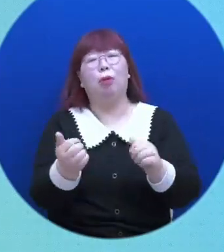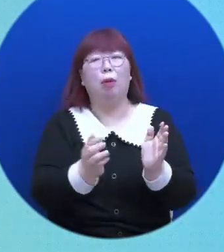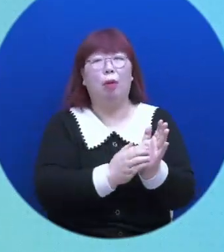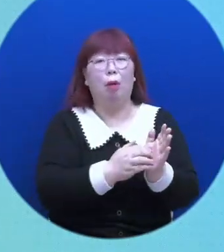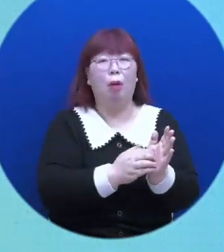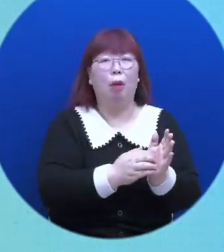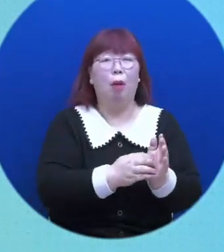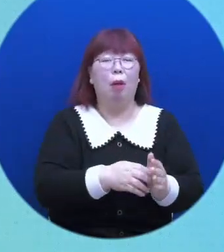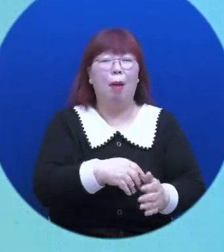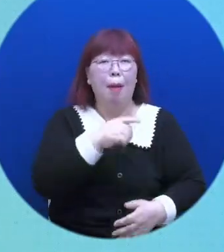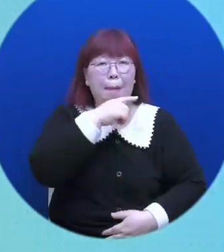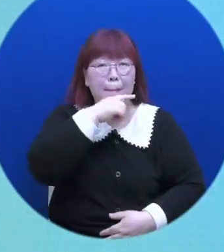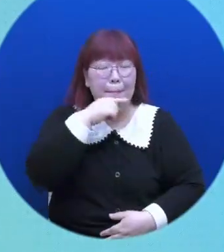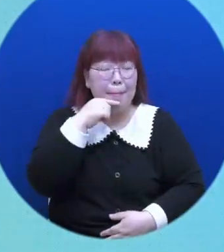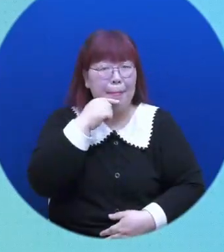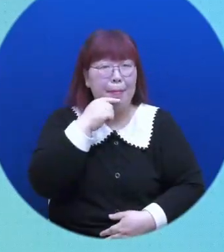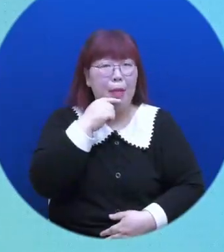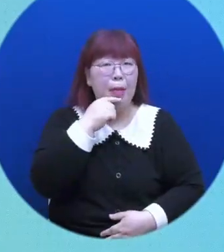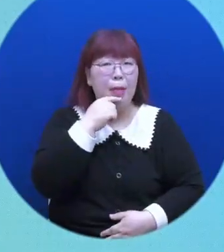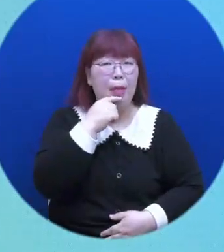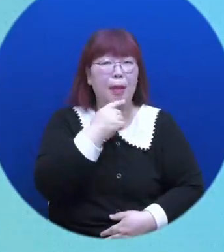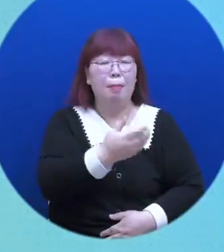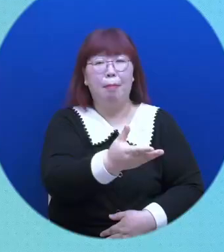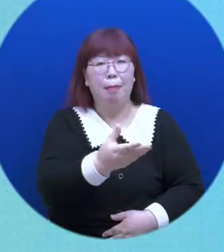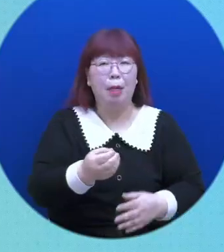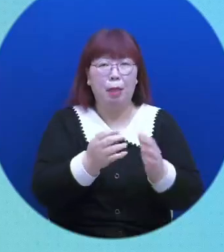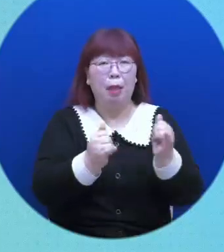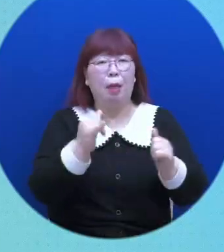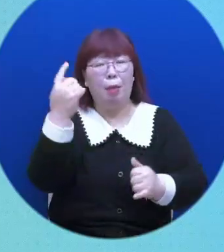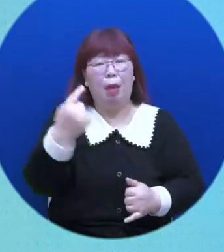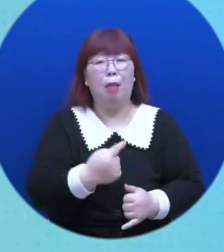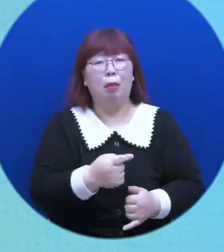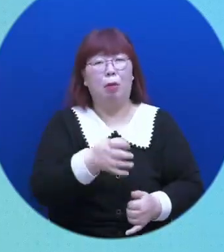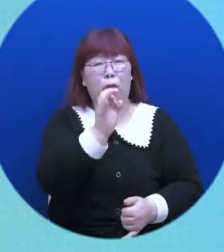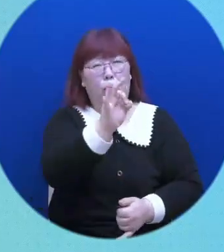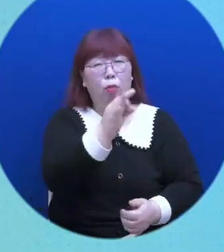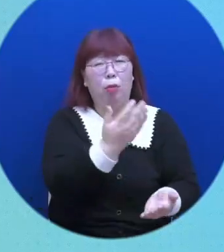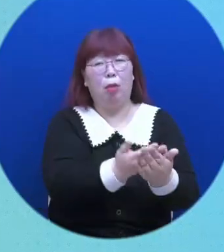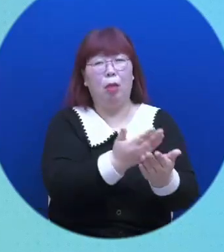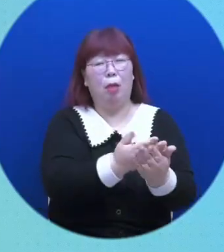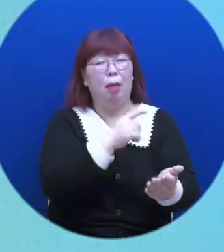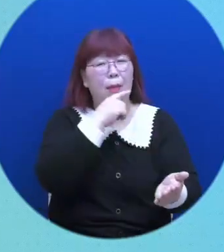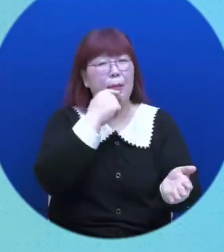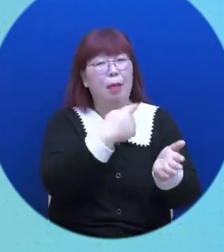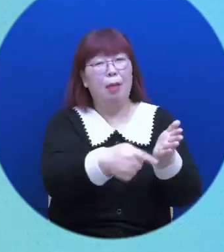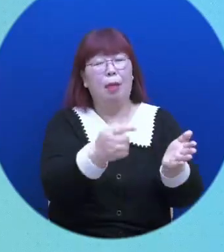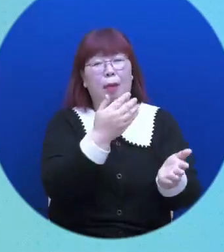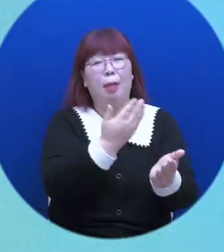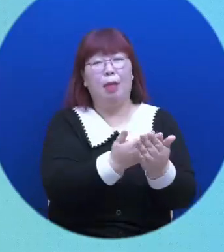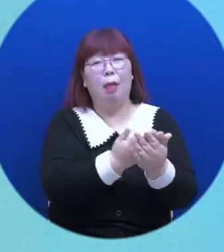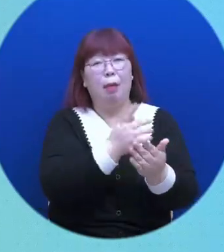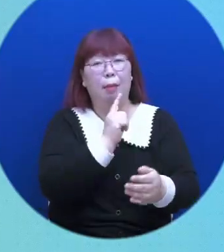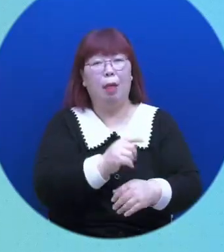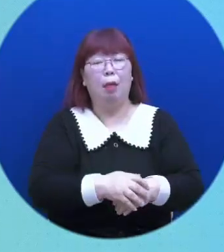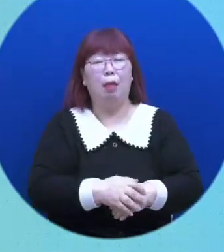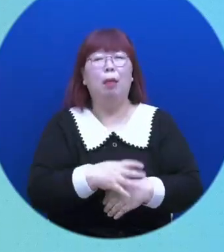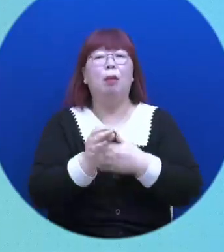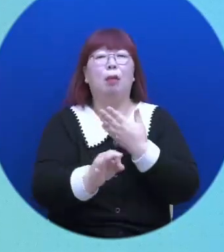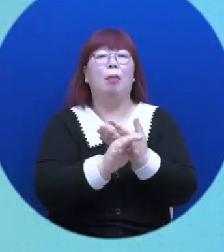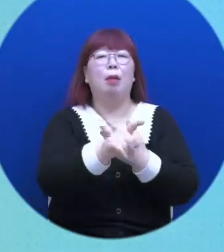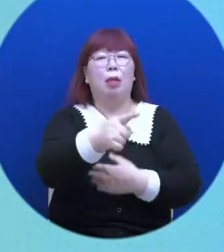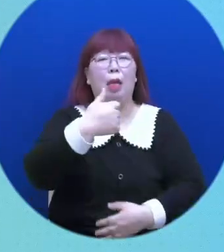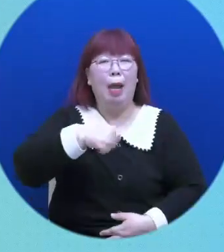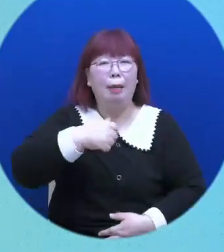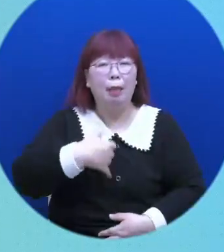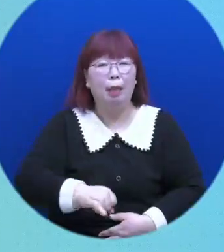체조가 와서 그 신학생 아내에게 말합니다. 빚 갚으세요. 돈이 없어요. 그러면 당신네